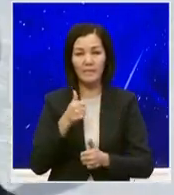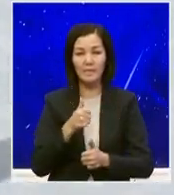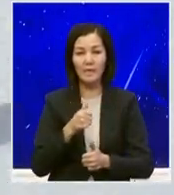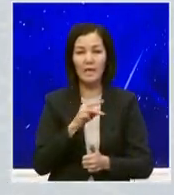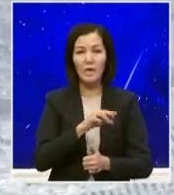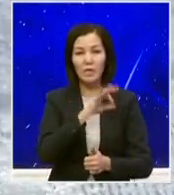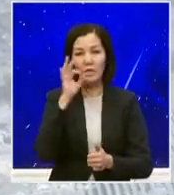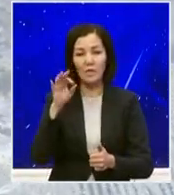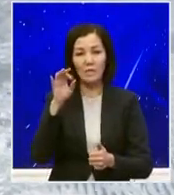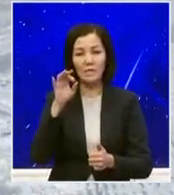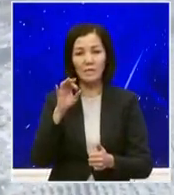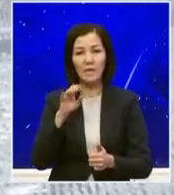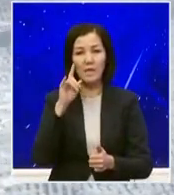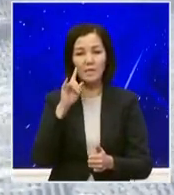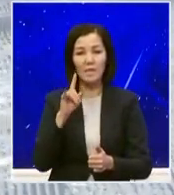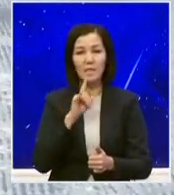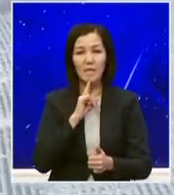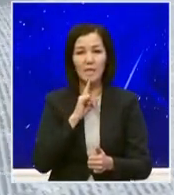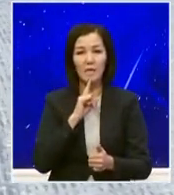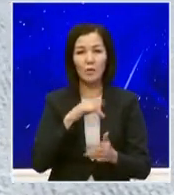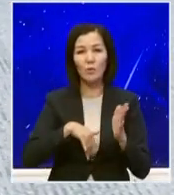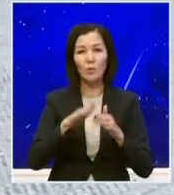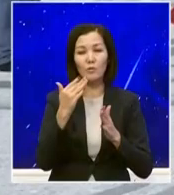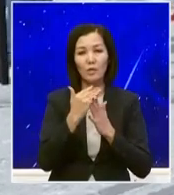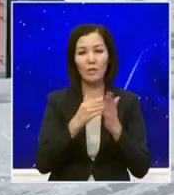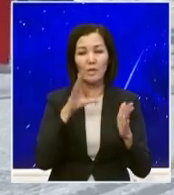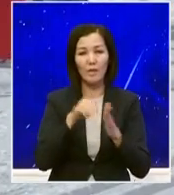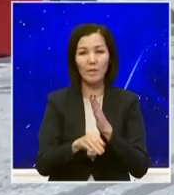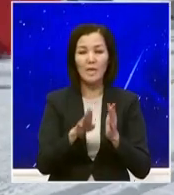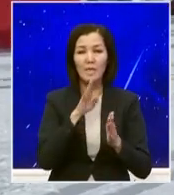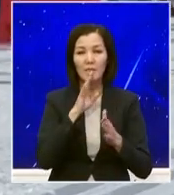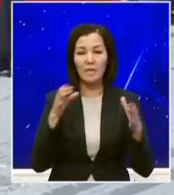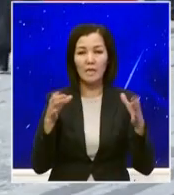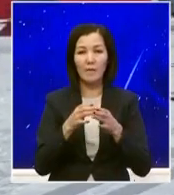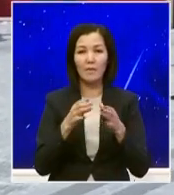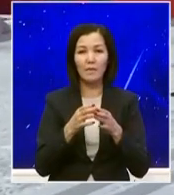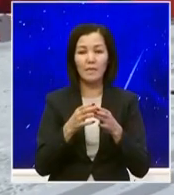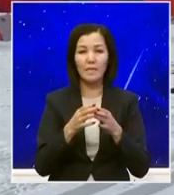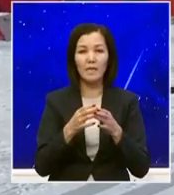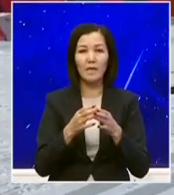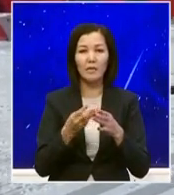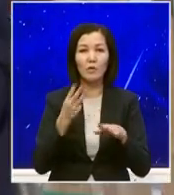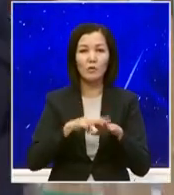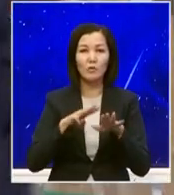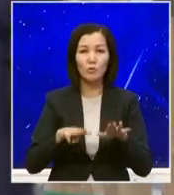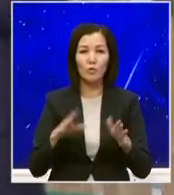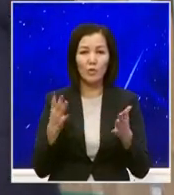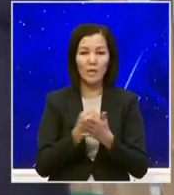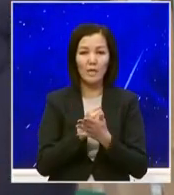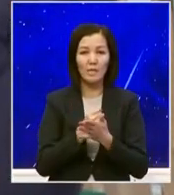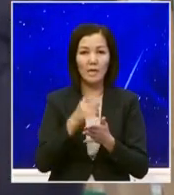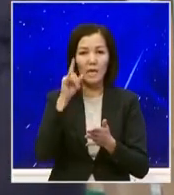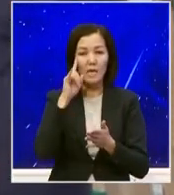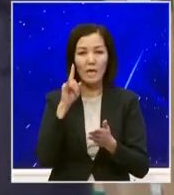Қазақстан облысының спортшылары жүлдегерлер тізімінен көрінді. Қыздар арасында жетісулықтар қола медальға қол жеткізді. Ел біріншілігі